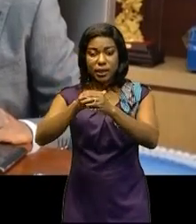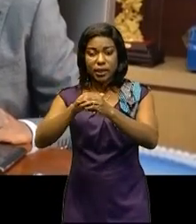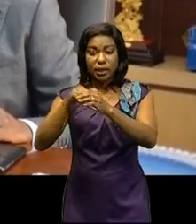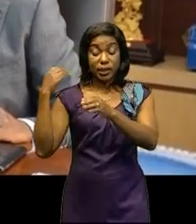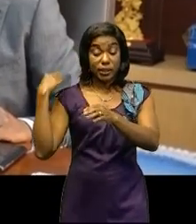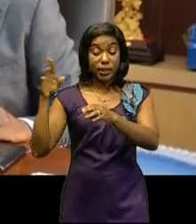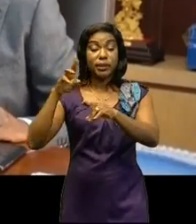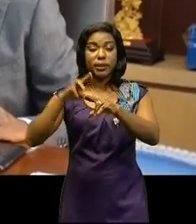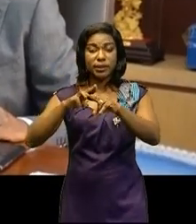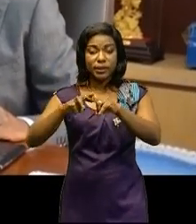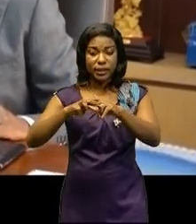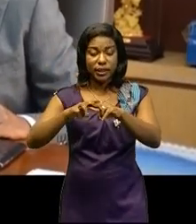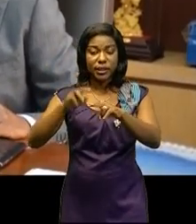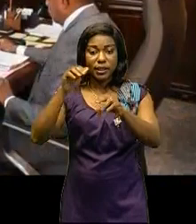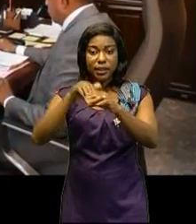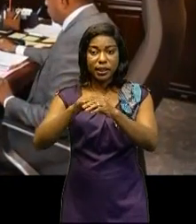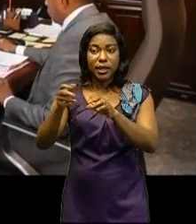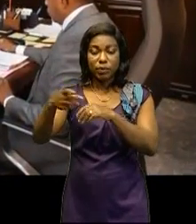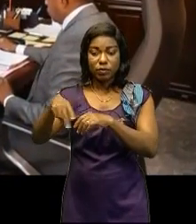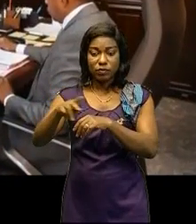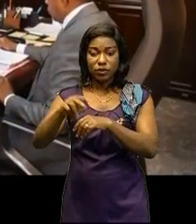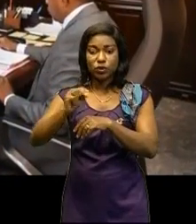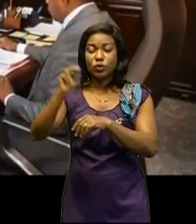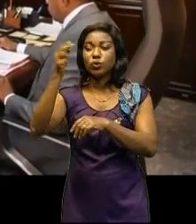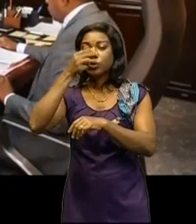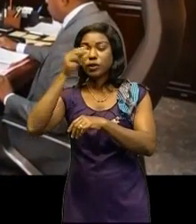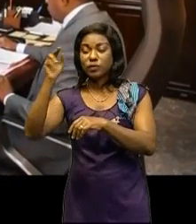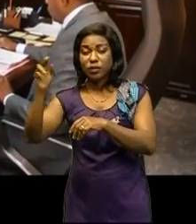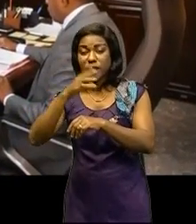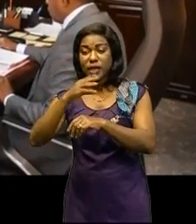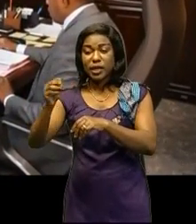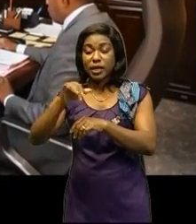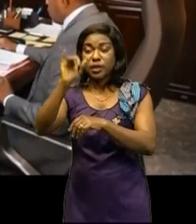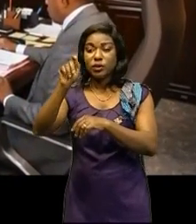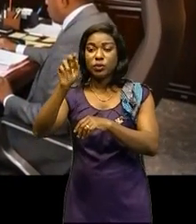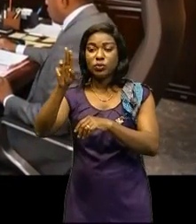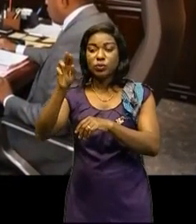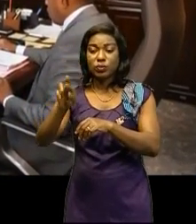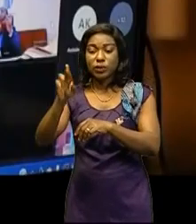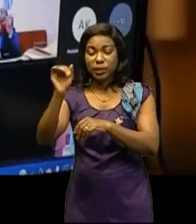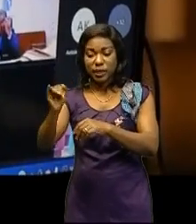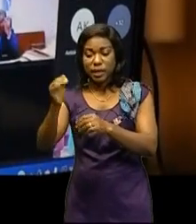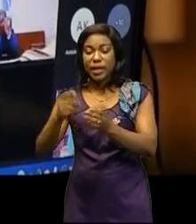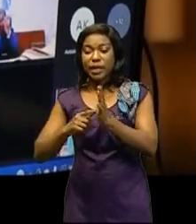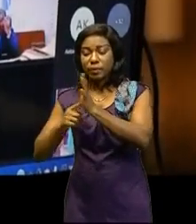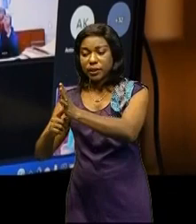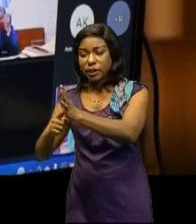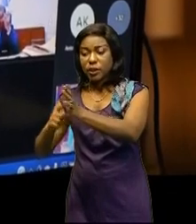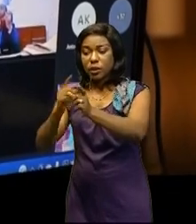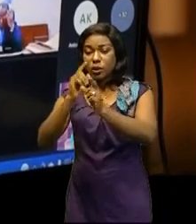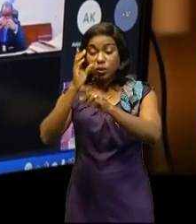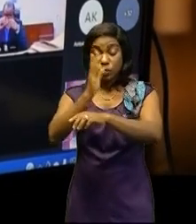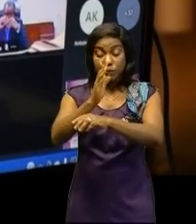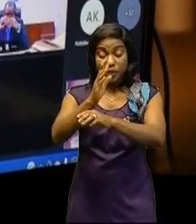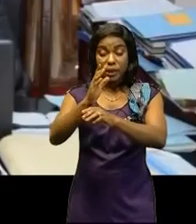de siège dans les provinces du Nord Kivu et de l'Ituri devant la Commission Défense et Sécurité de l'Assemblée